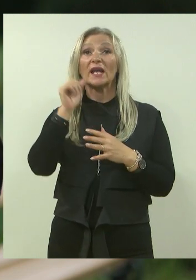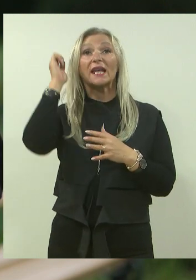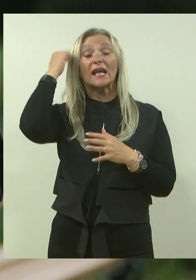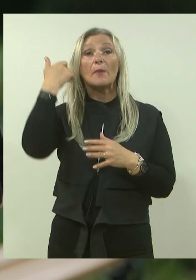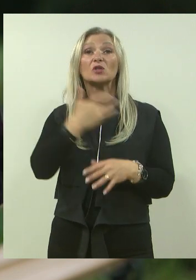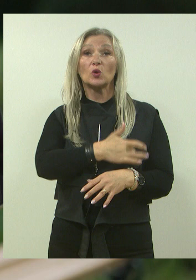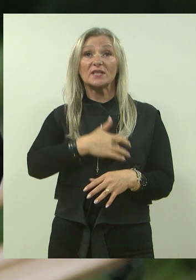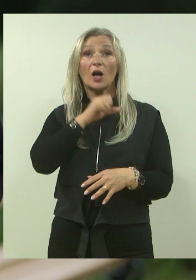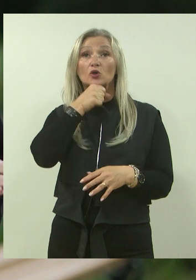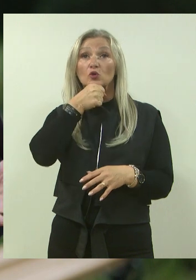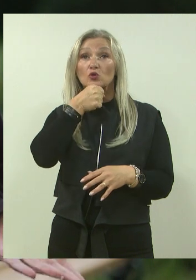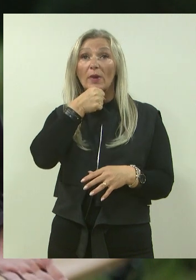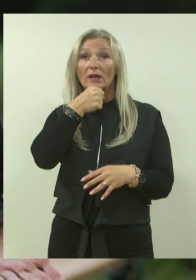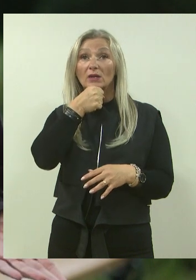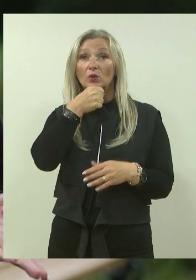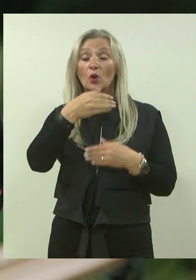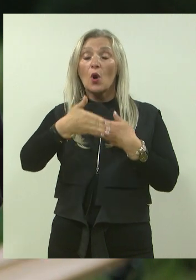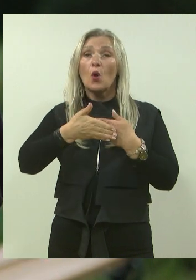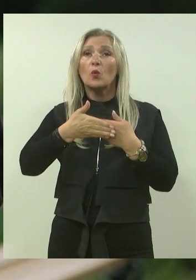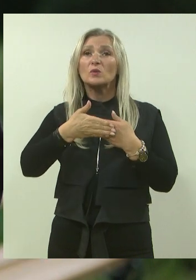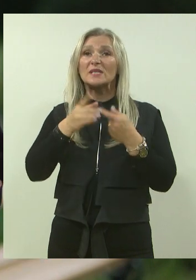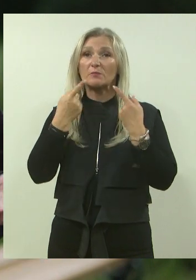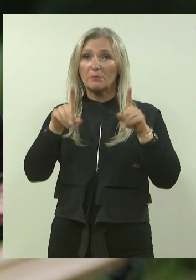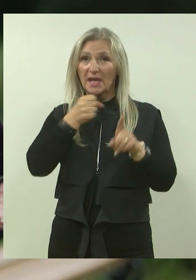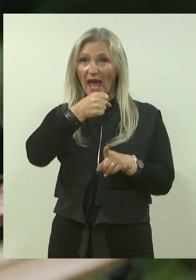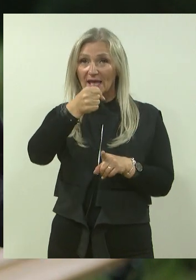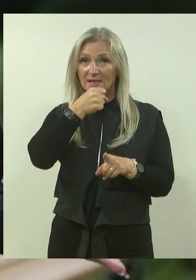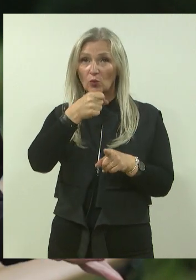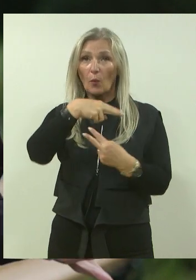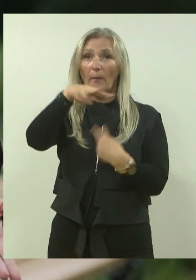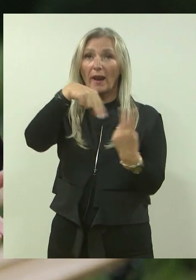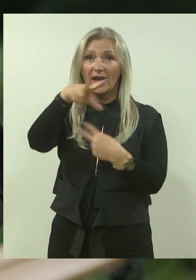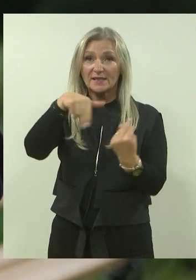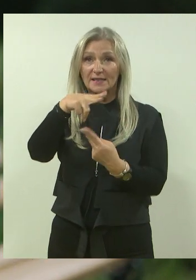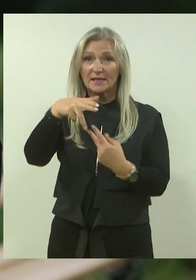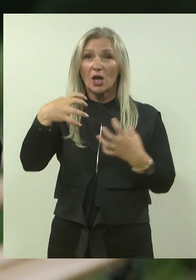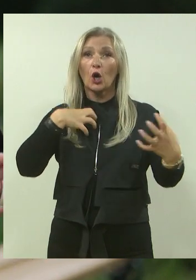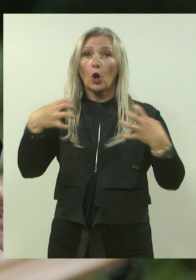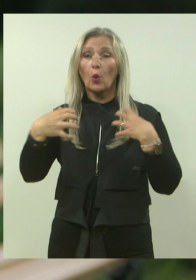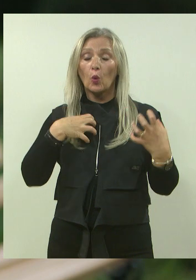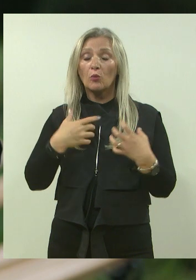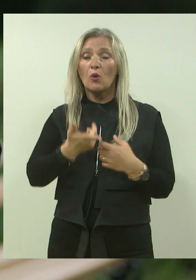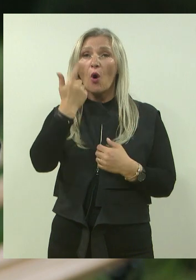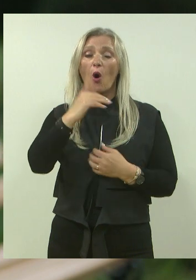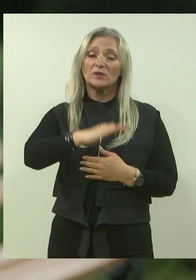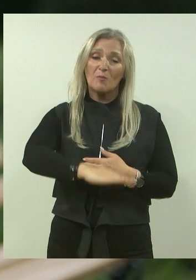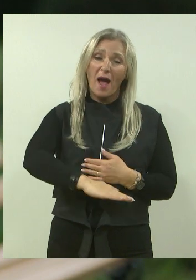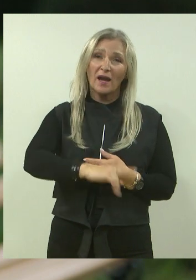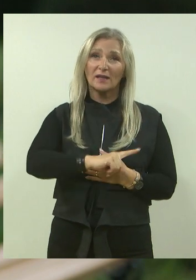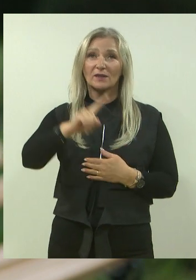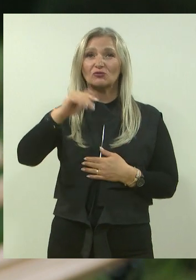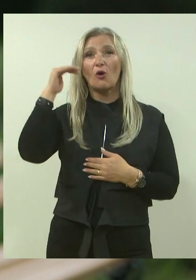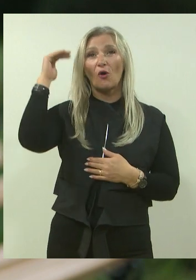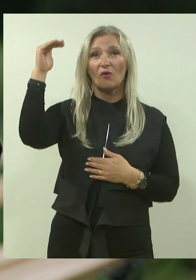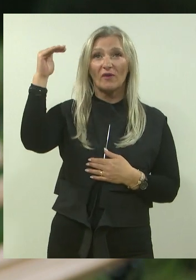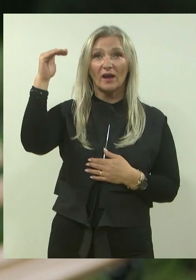županiju, uz pjesmu, uz ples, uz glumu, uz one najmanje do onih u najboljim godinama. U svakom slučaju, 30 minuta